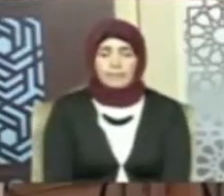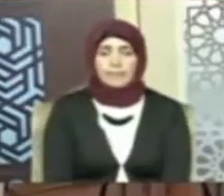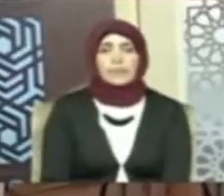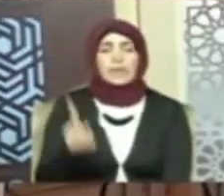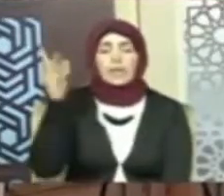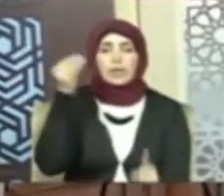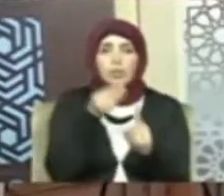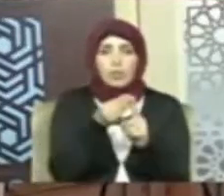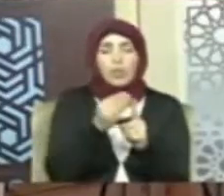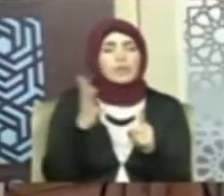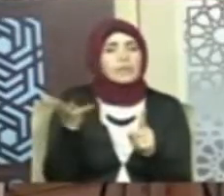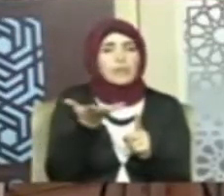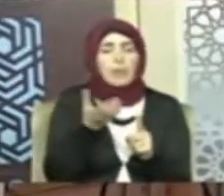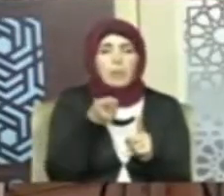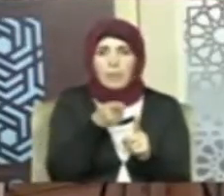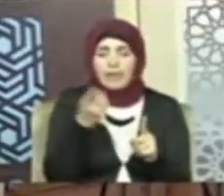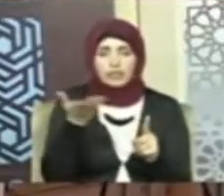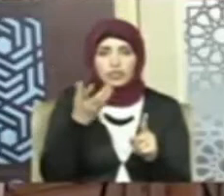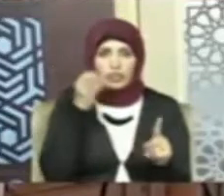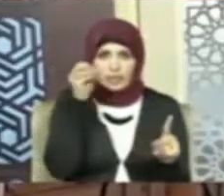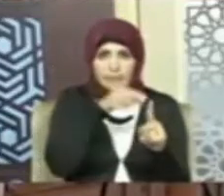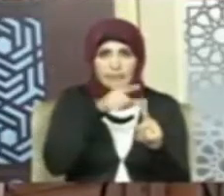تؤتي الملك من تشاء